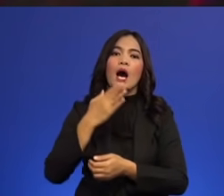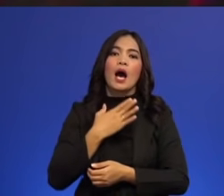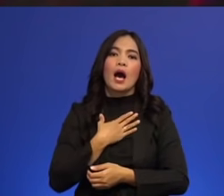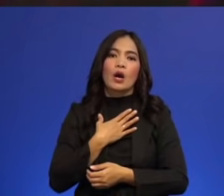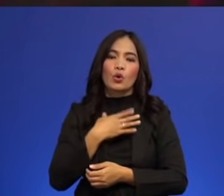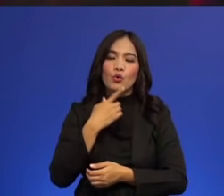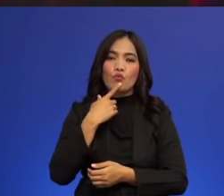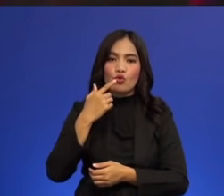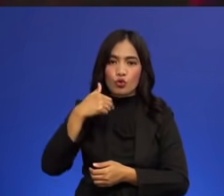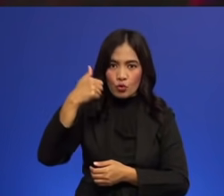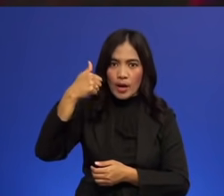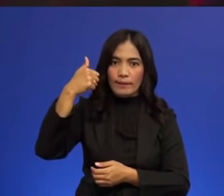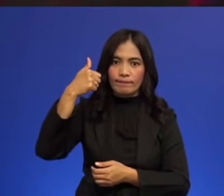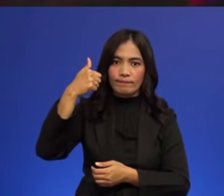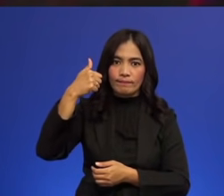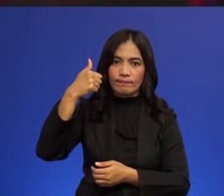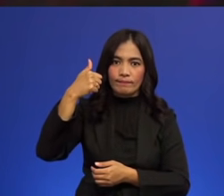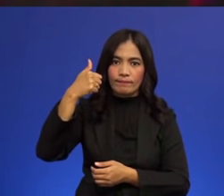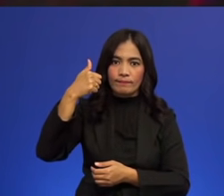Tuhan.